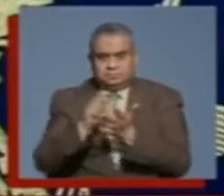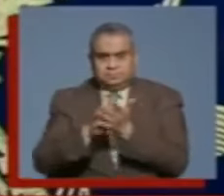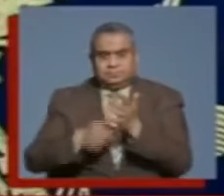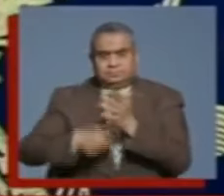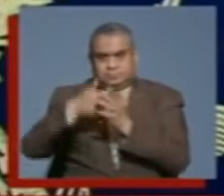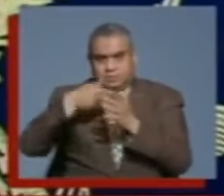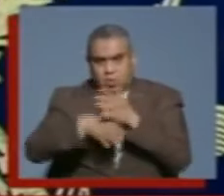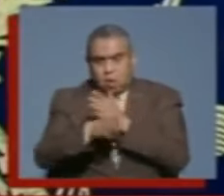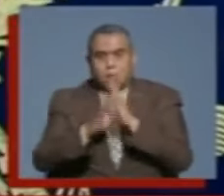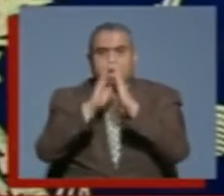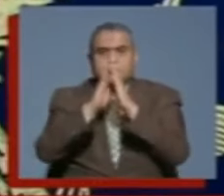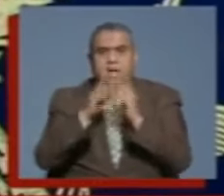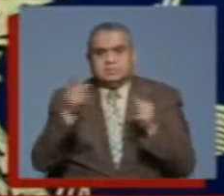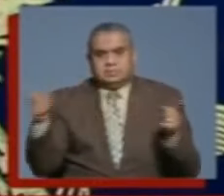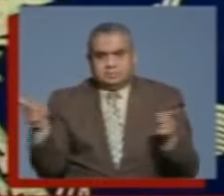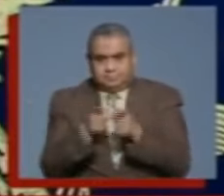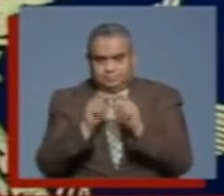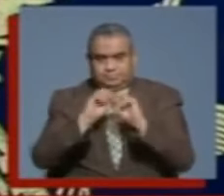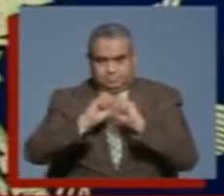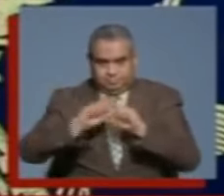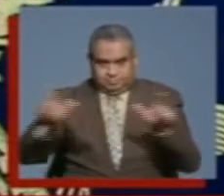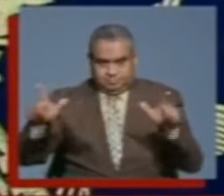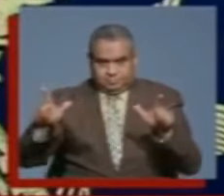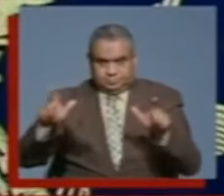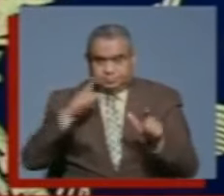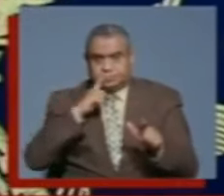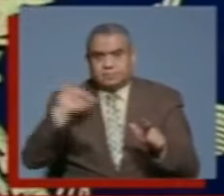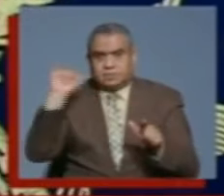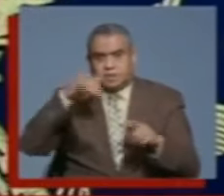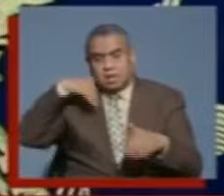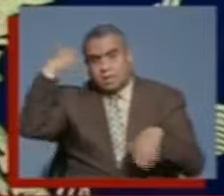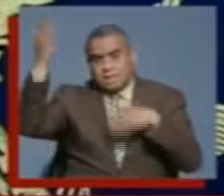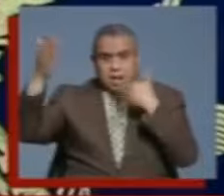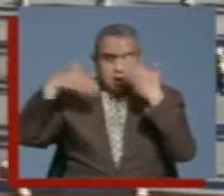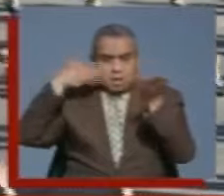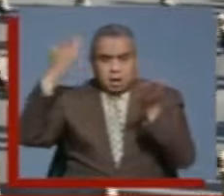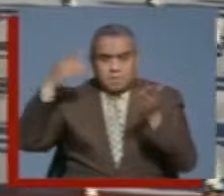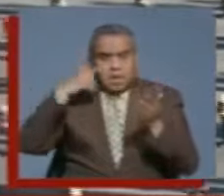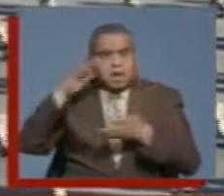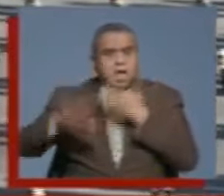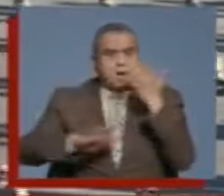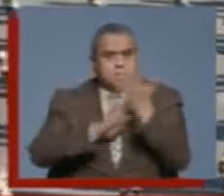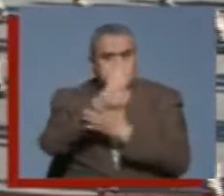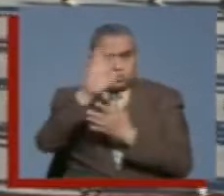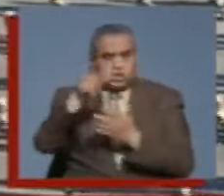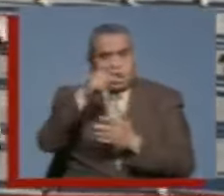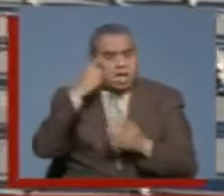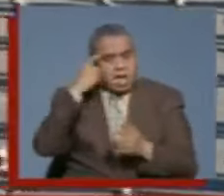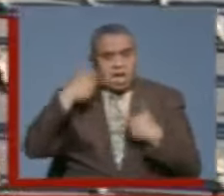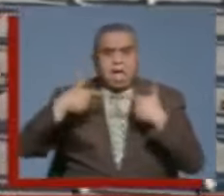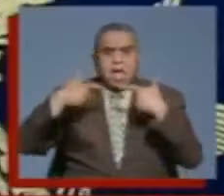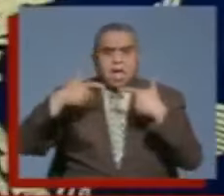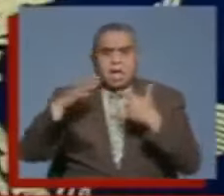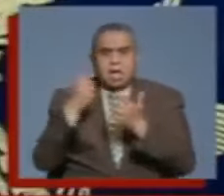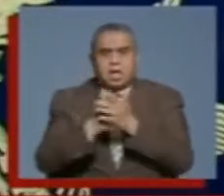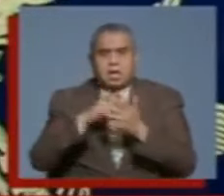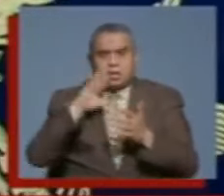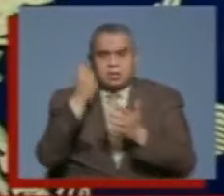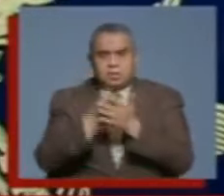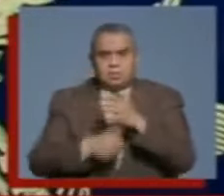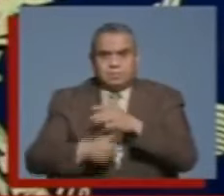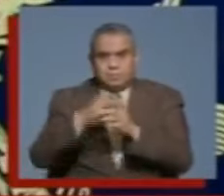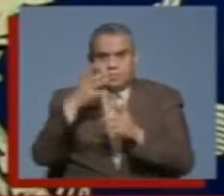شديد. فيما يخص الموقف الخارجي طبعا انتم متابعين كويس قوي الحرب اللي خلصت خمس شهور دلوقتي، يعني